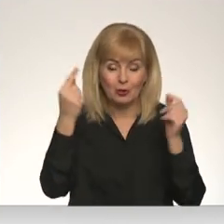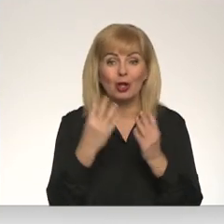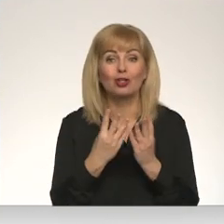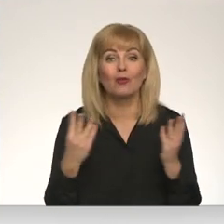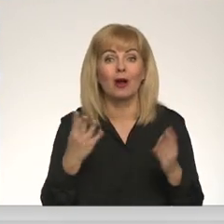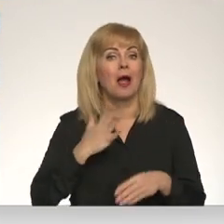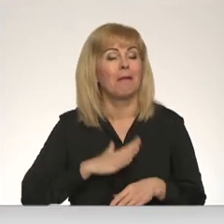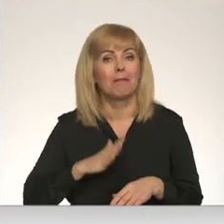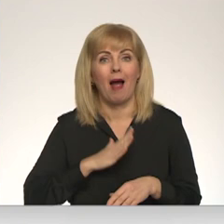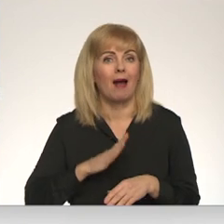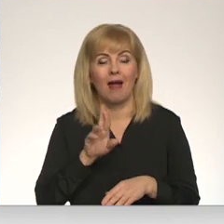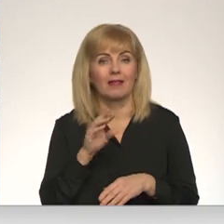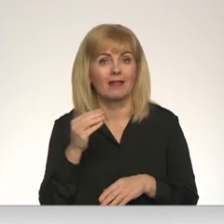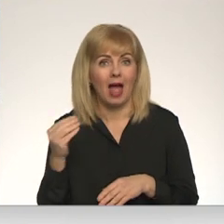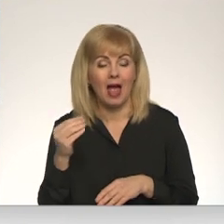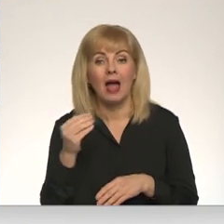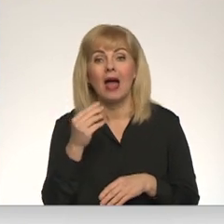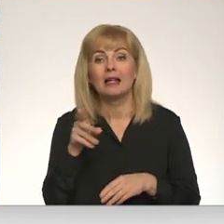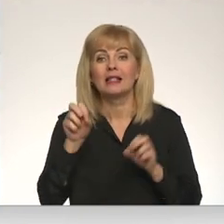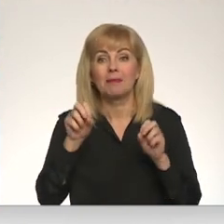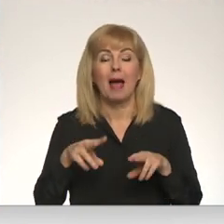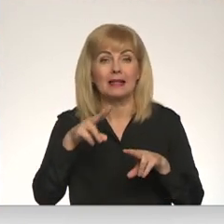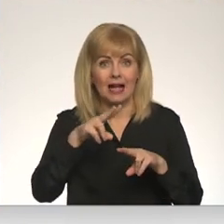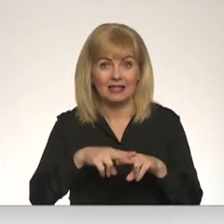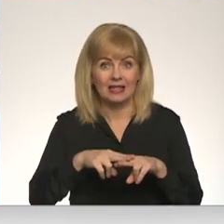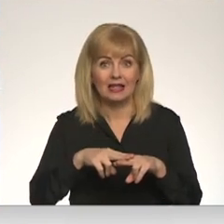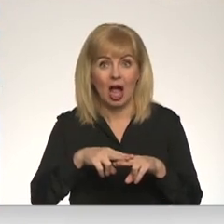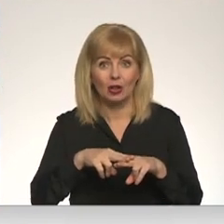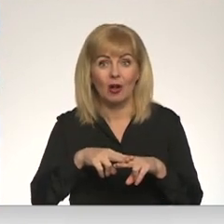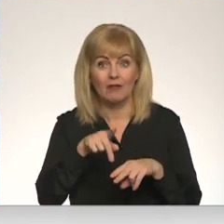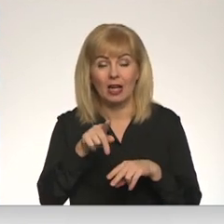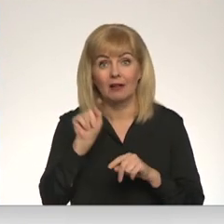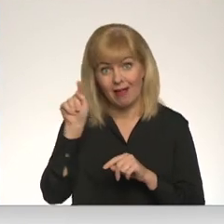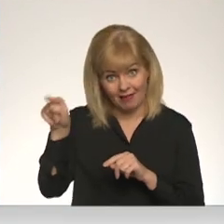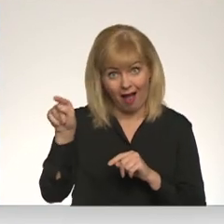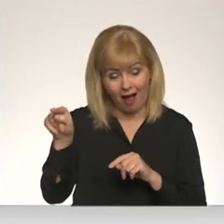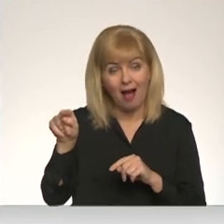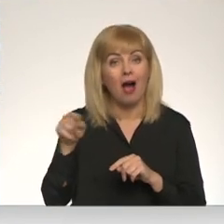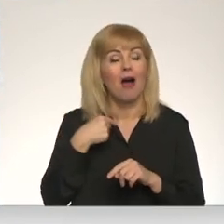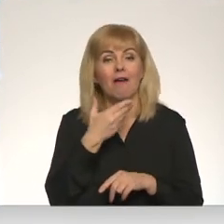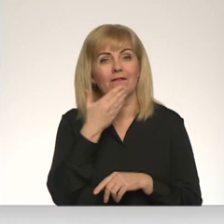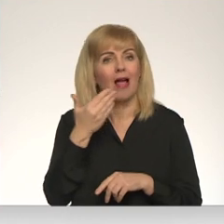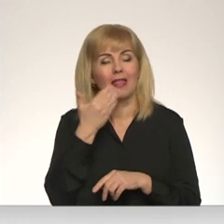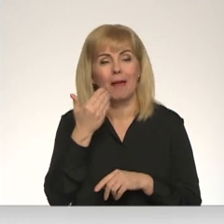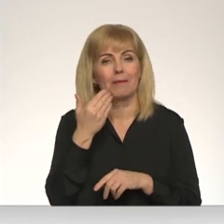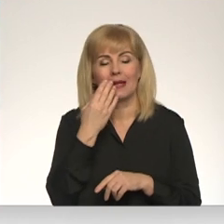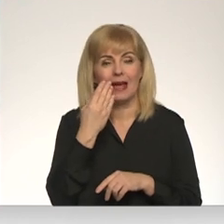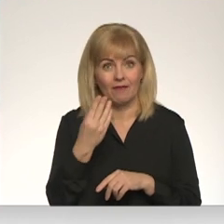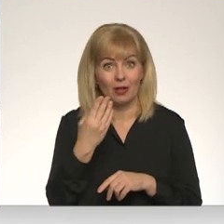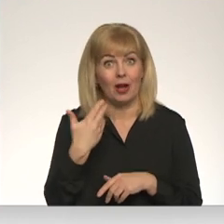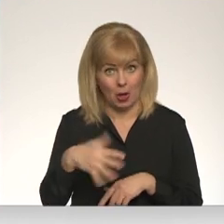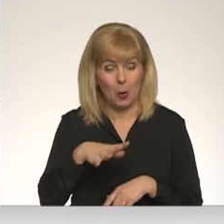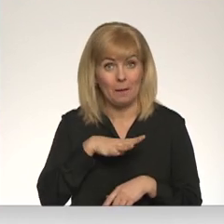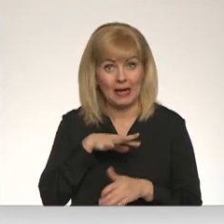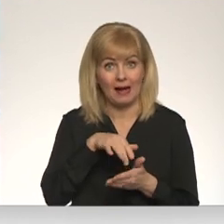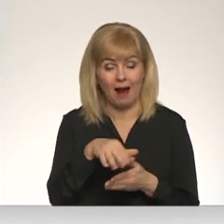Nē, vēl pagaidām. Šeit skatu platforma uzbūvēt. Tur tā? Jā. Nē, nebija pamanījis. Jūs bijat jau